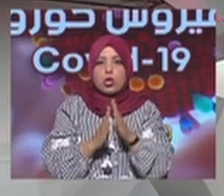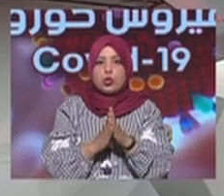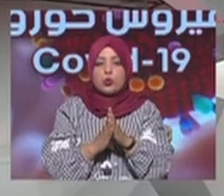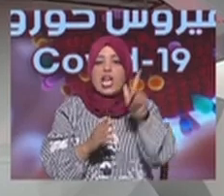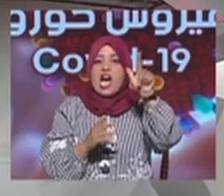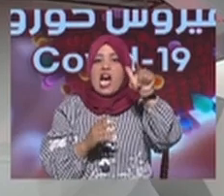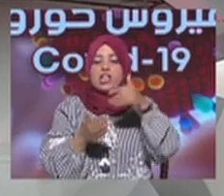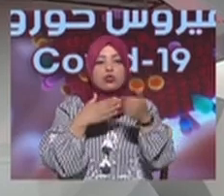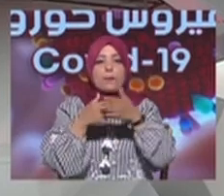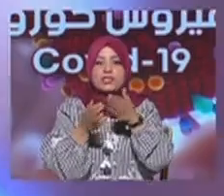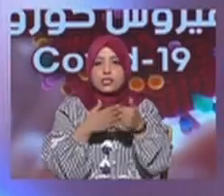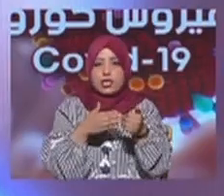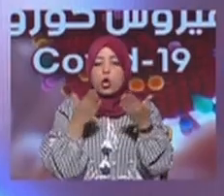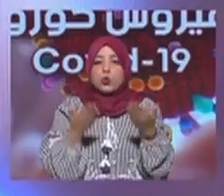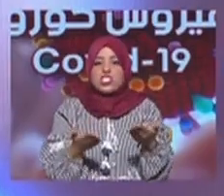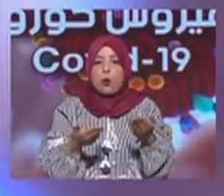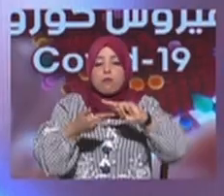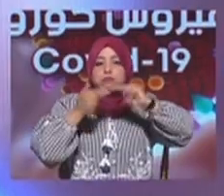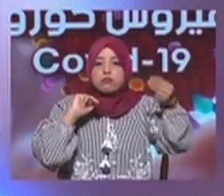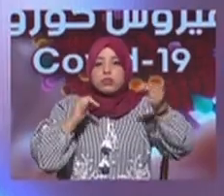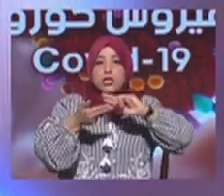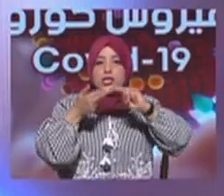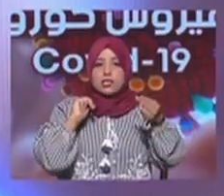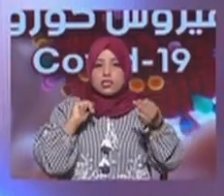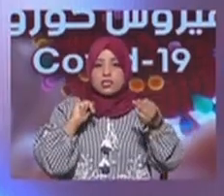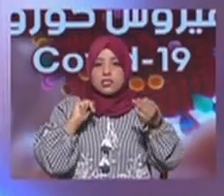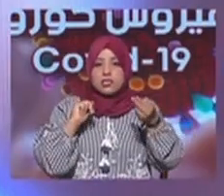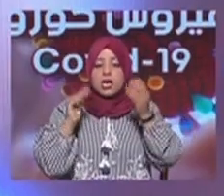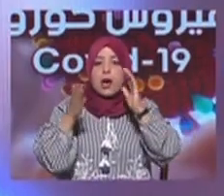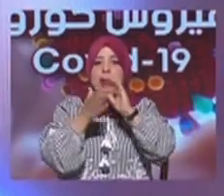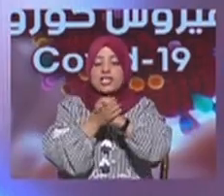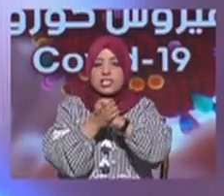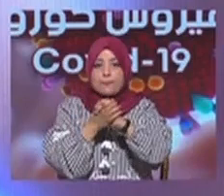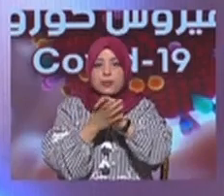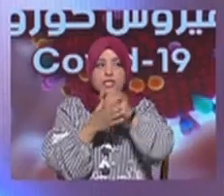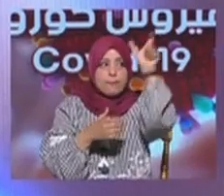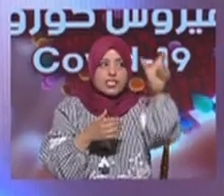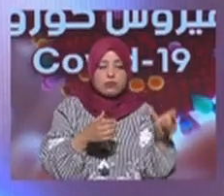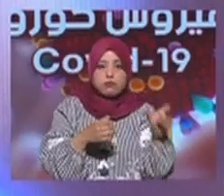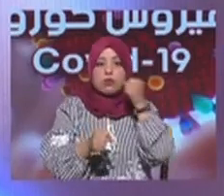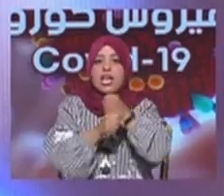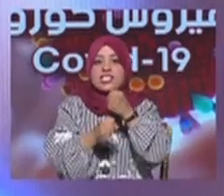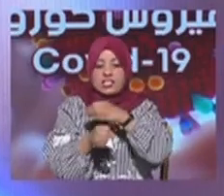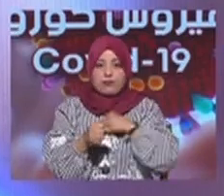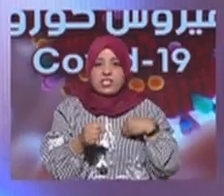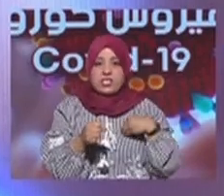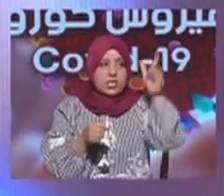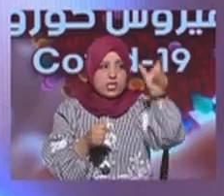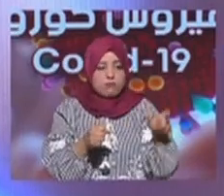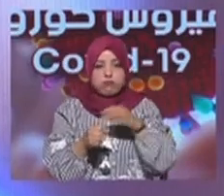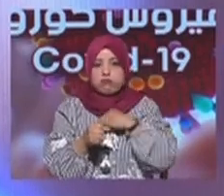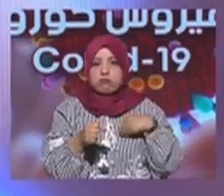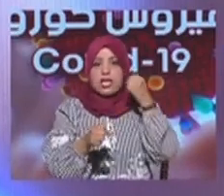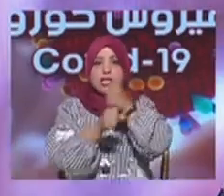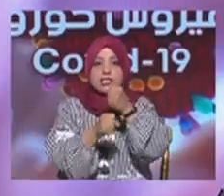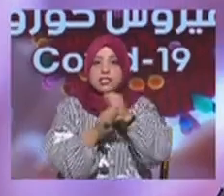مثلا انا قاعده ننسق مع زميلتي في الفارماكولوجي نتاع عندها لو سيكونسور